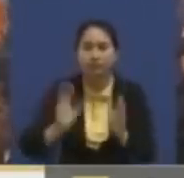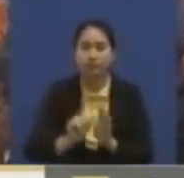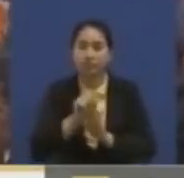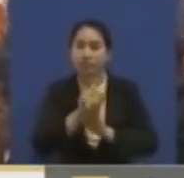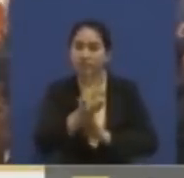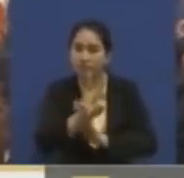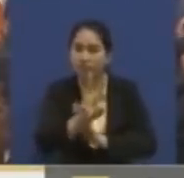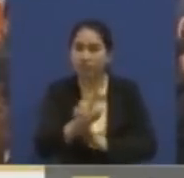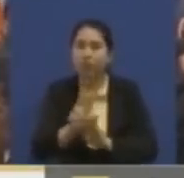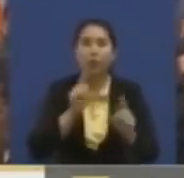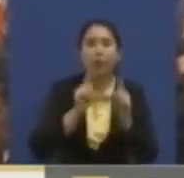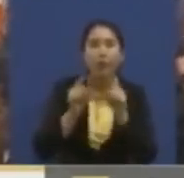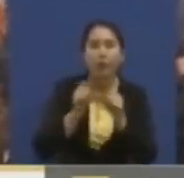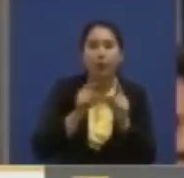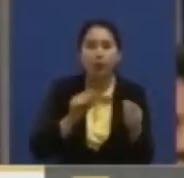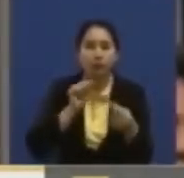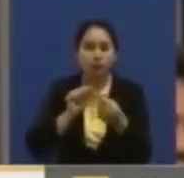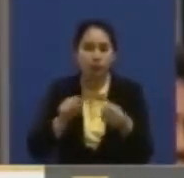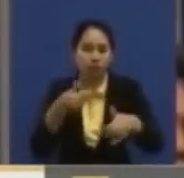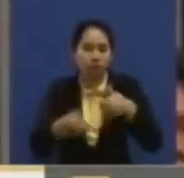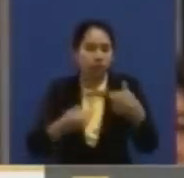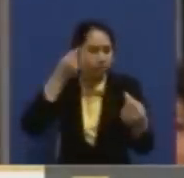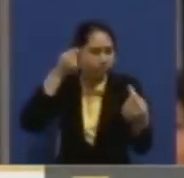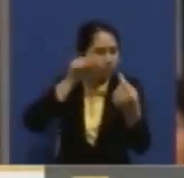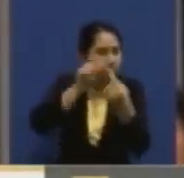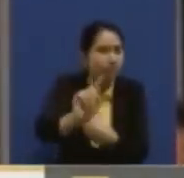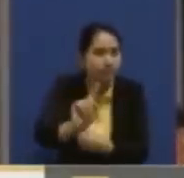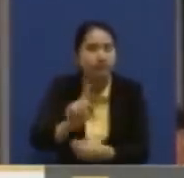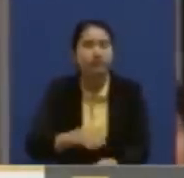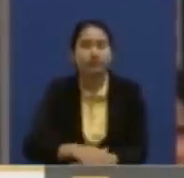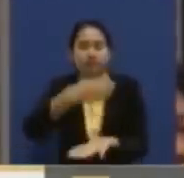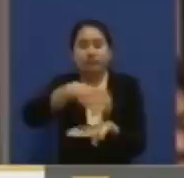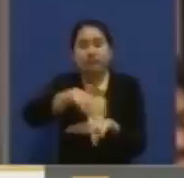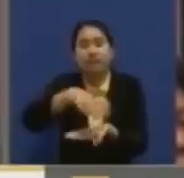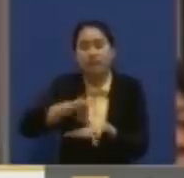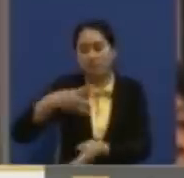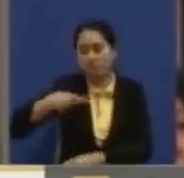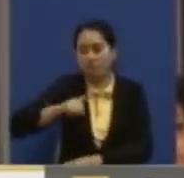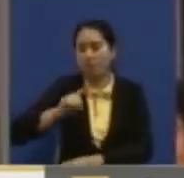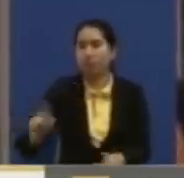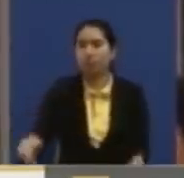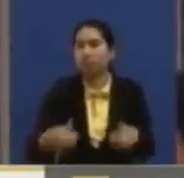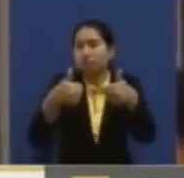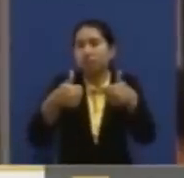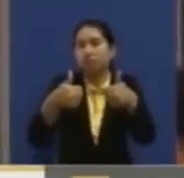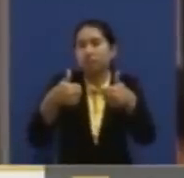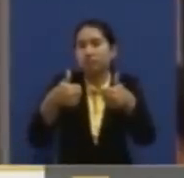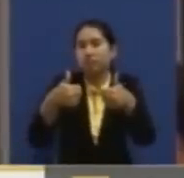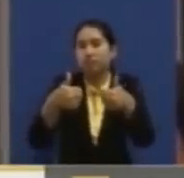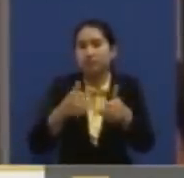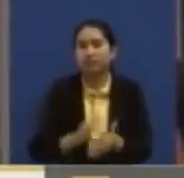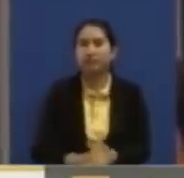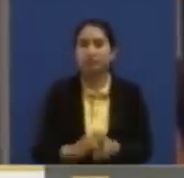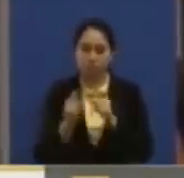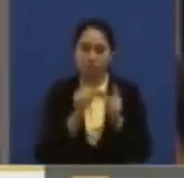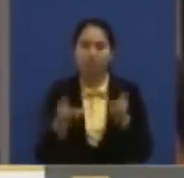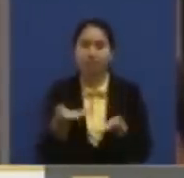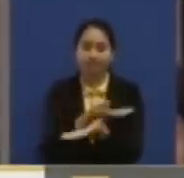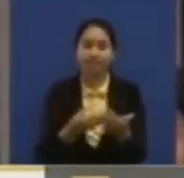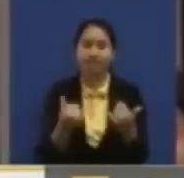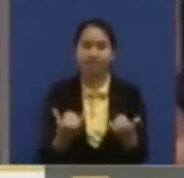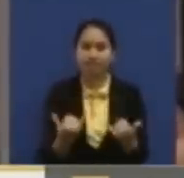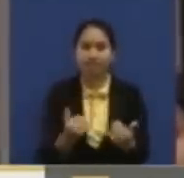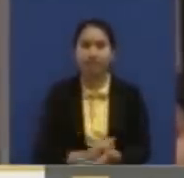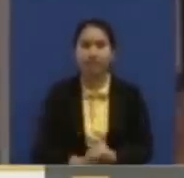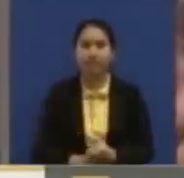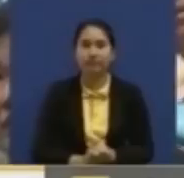คะได้ร่วมเห็นวิสัยทัศน์ของแคนดิเดตทั้งสองท่านเป็นประโยชน์กับทั้งสองฝ่ายค่ะขอหารือด้วยค่ะขอ